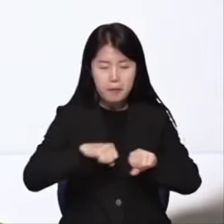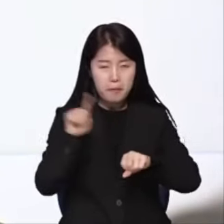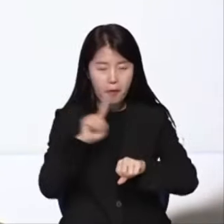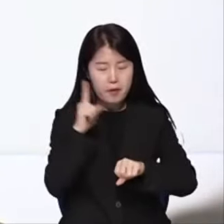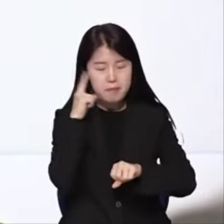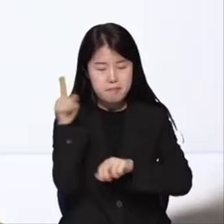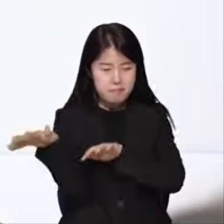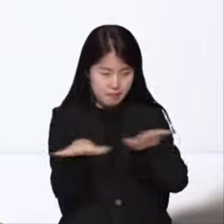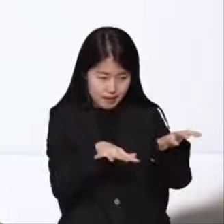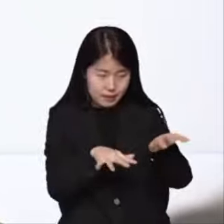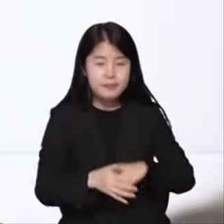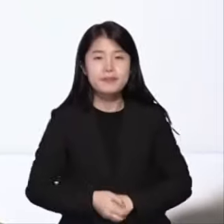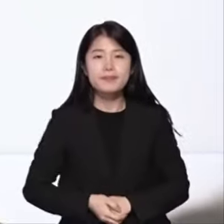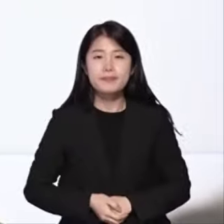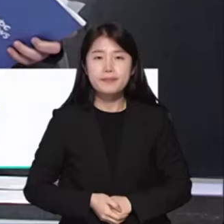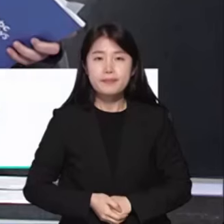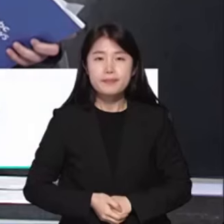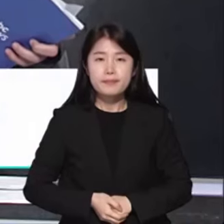KBC 정경원입니다.